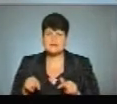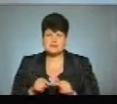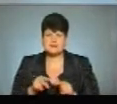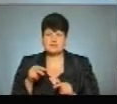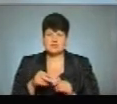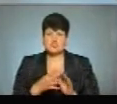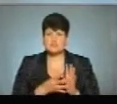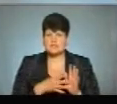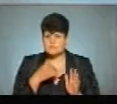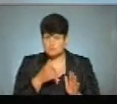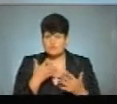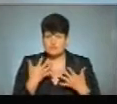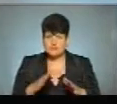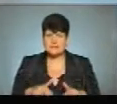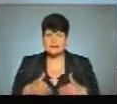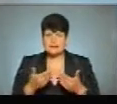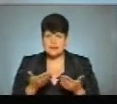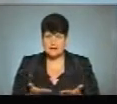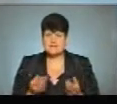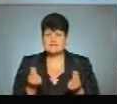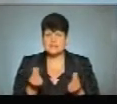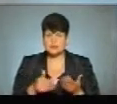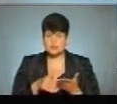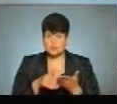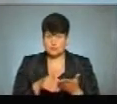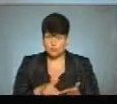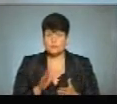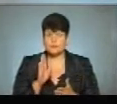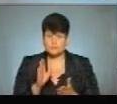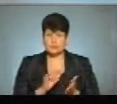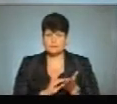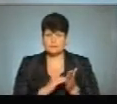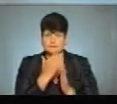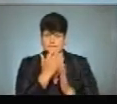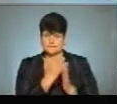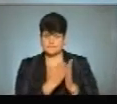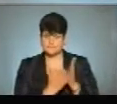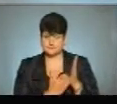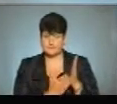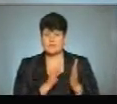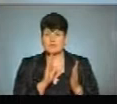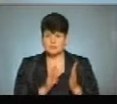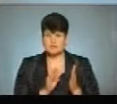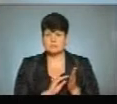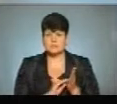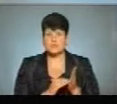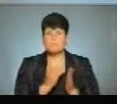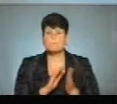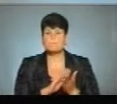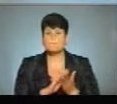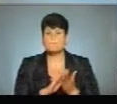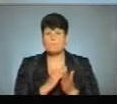в 2019 році вже надали громадську фінансову допомогу, буде оприлюднений такий моніторинг і буде оприлюднений так само протоколи